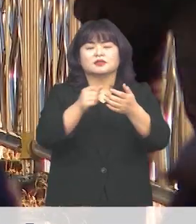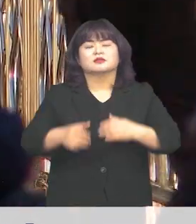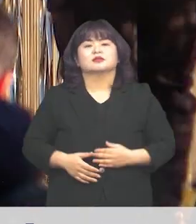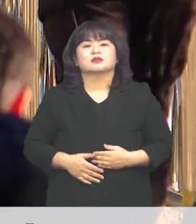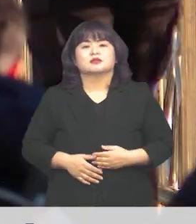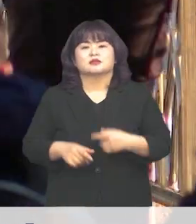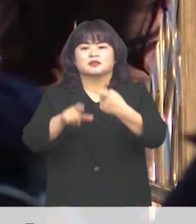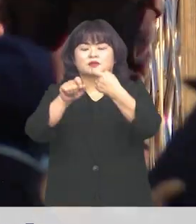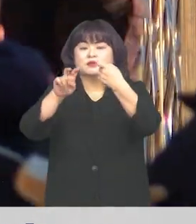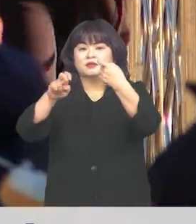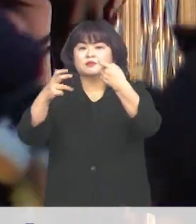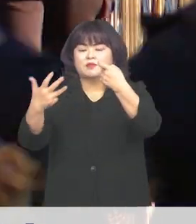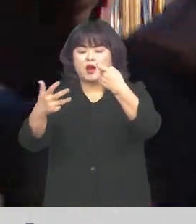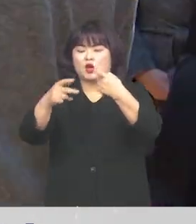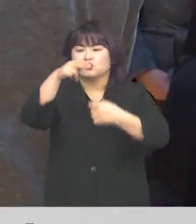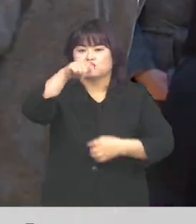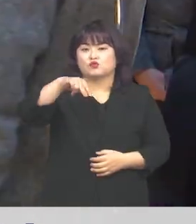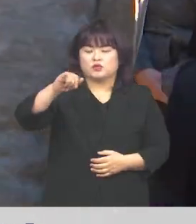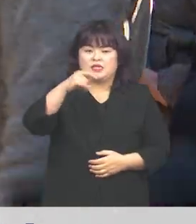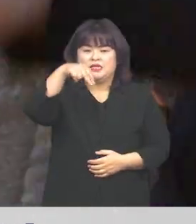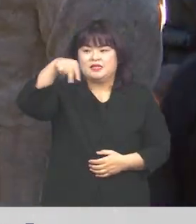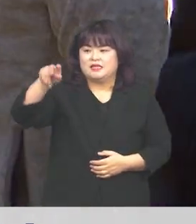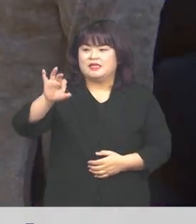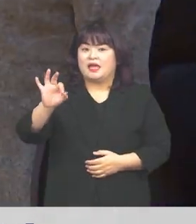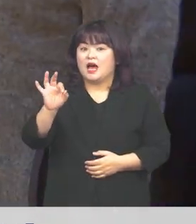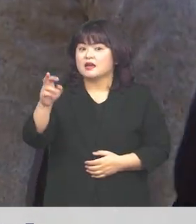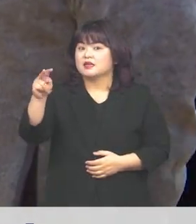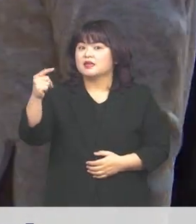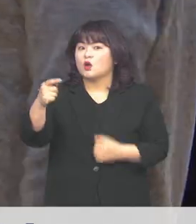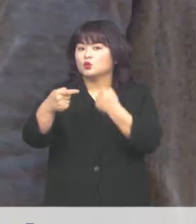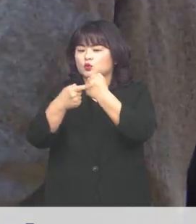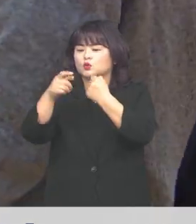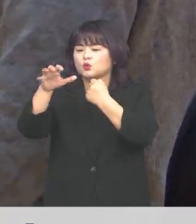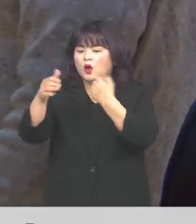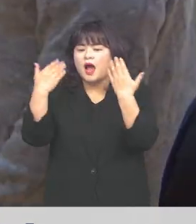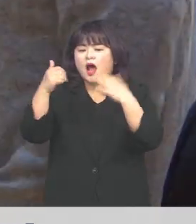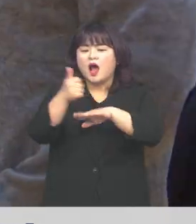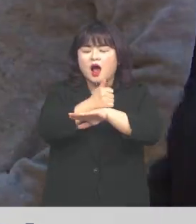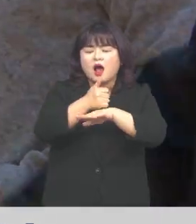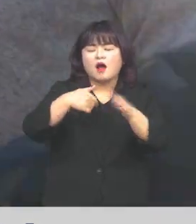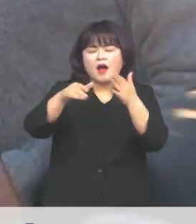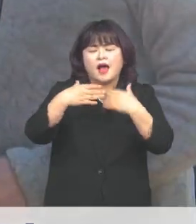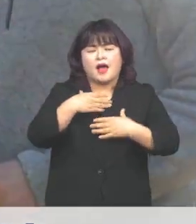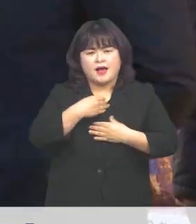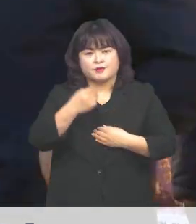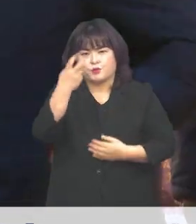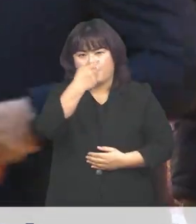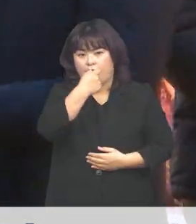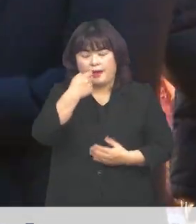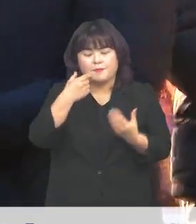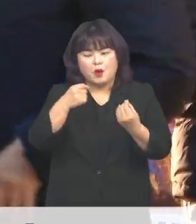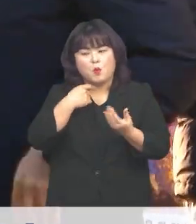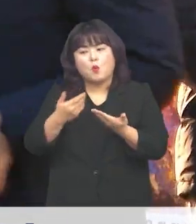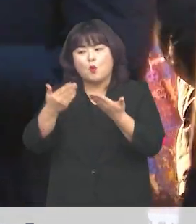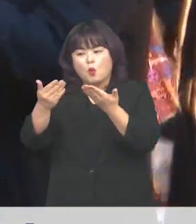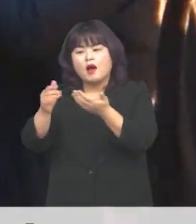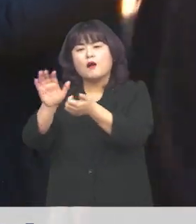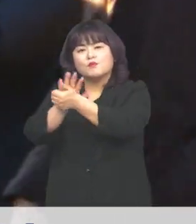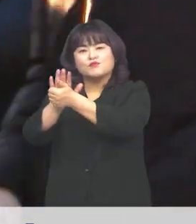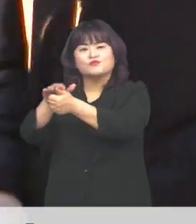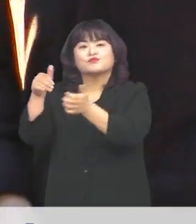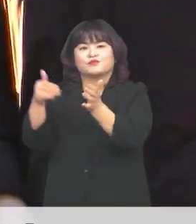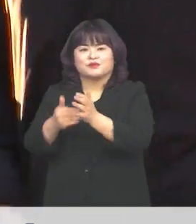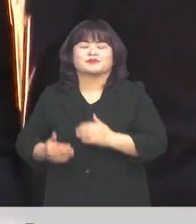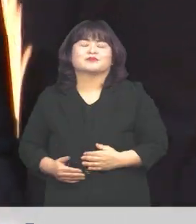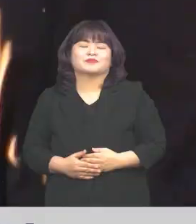이상일 용인특례시장은 지난달 28일 수지구 상현초등학교를 방문해 등굣길 어린이들의 안전을 살피고 현장의